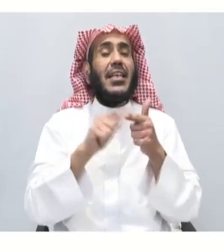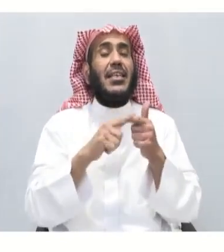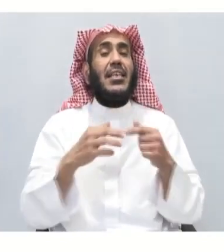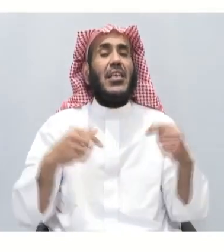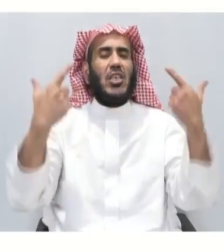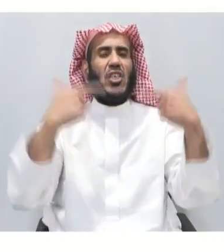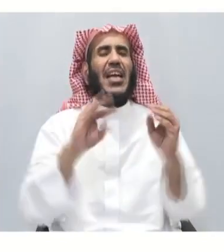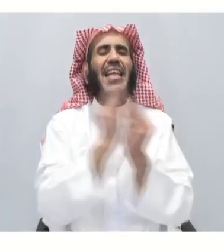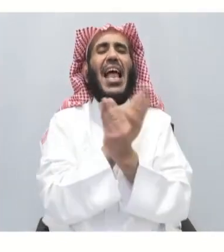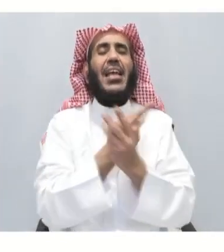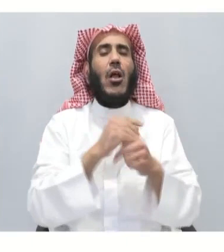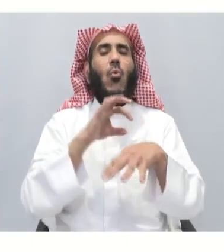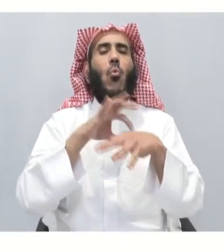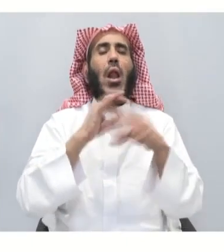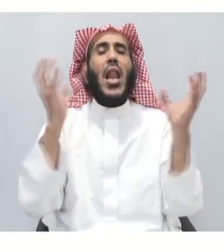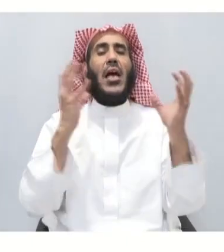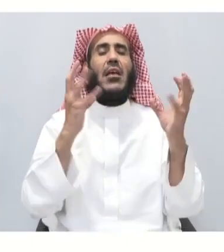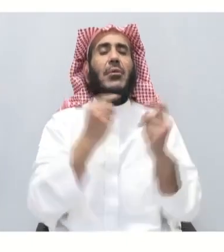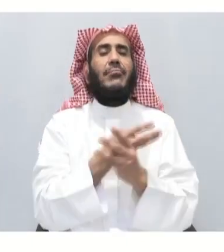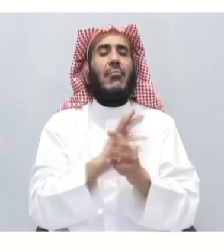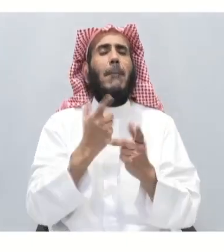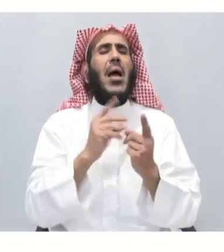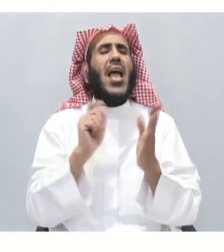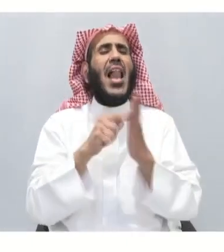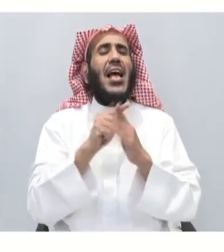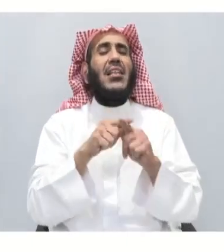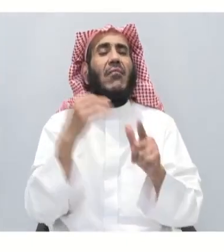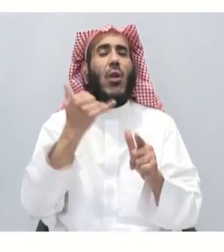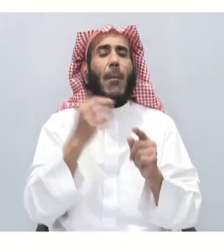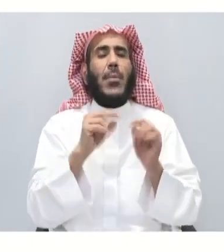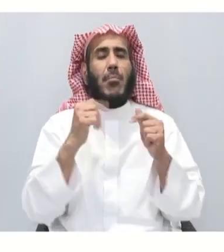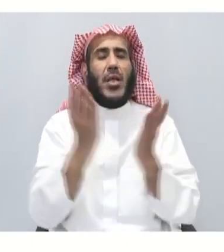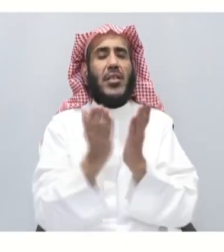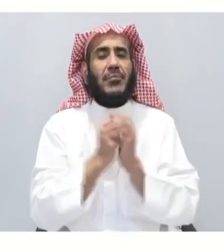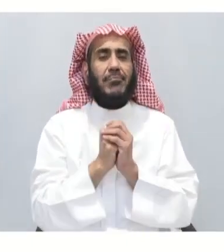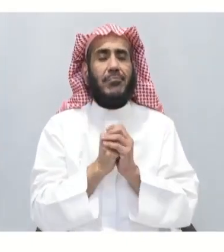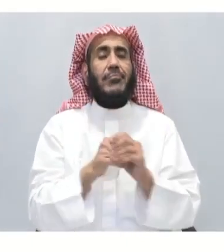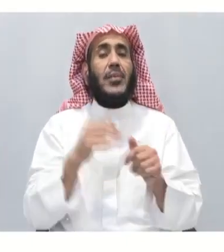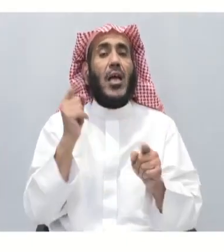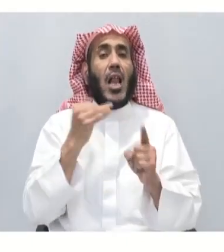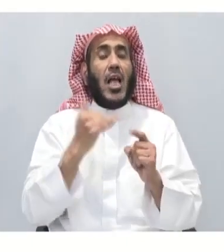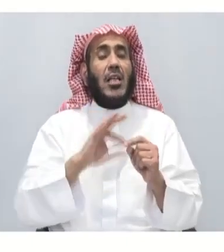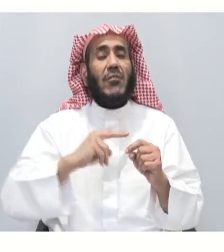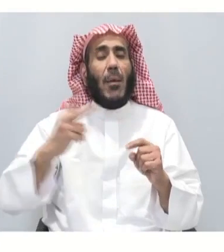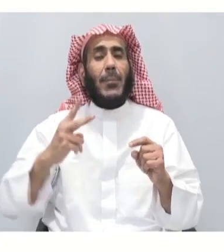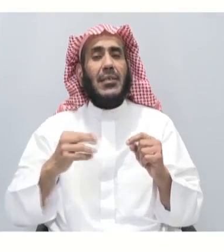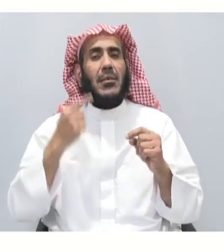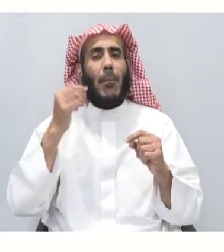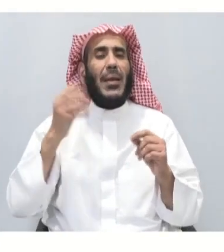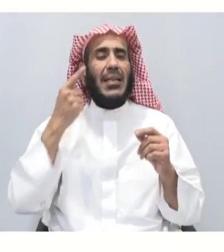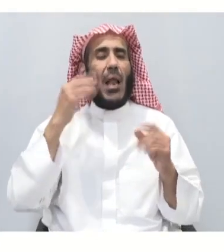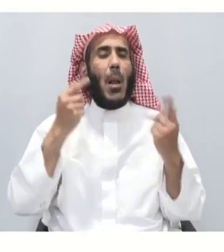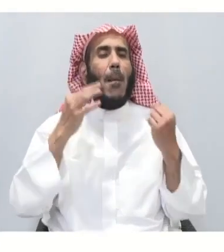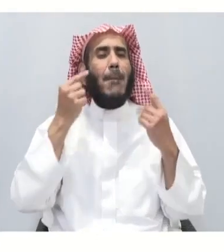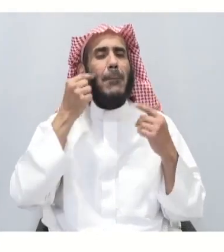الهيكلي والعصبي ما هي الاهداف والاهميه من هذا الدرس الاهداف تمييز بين البشره والادم في